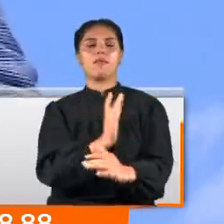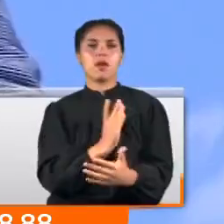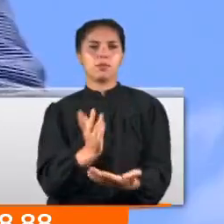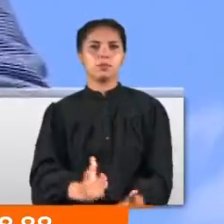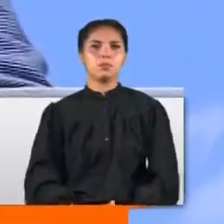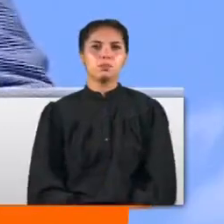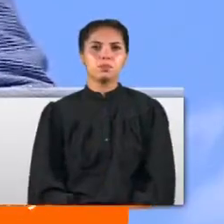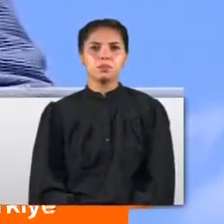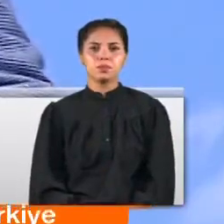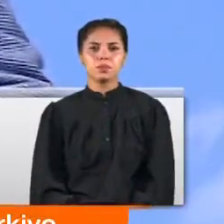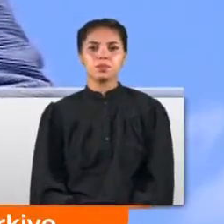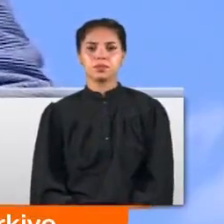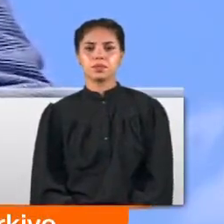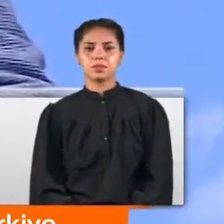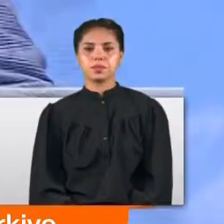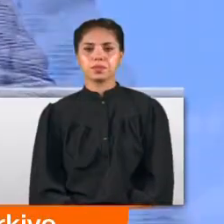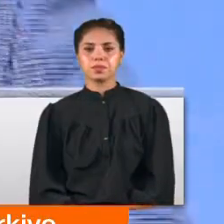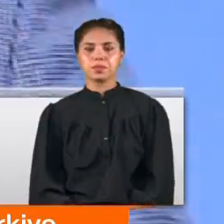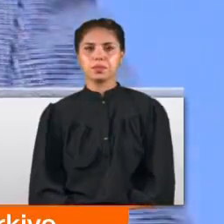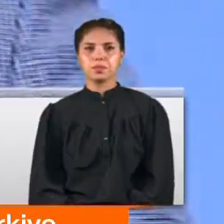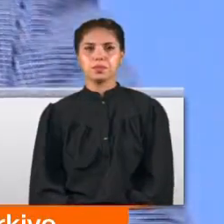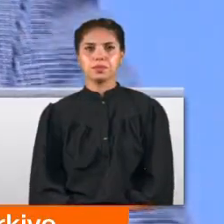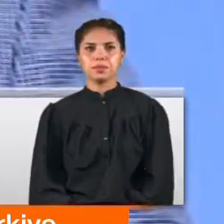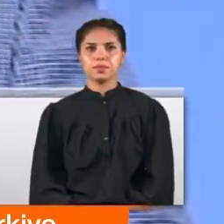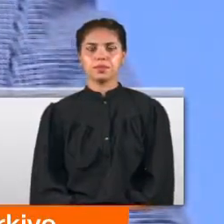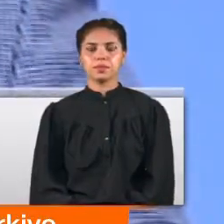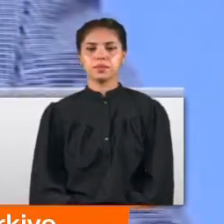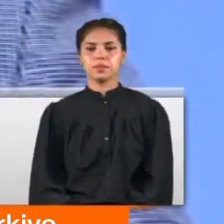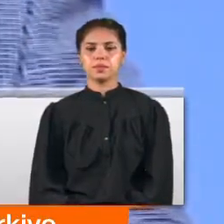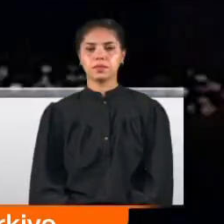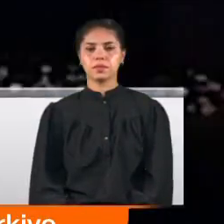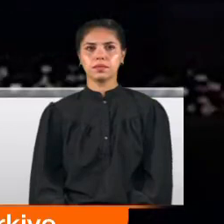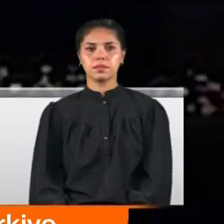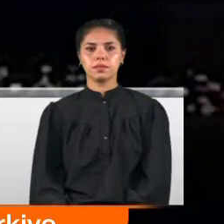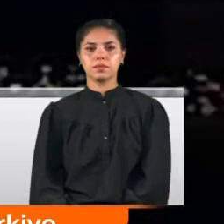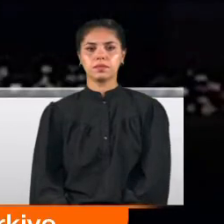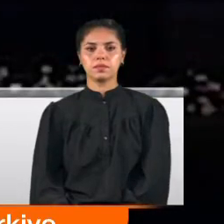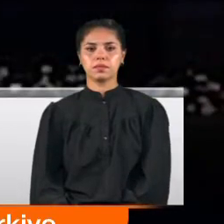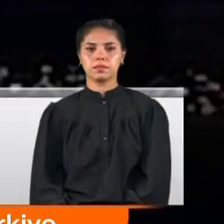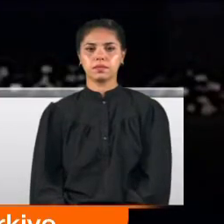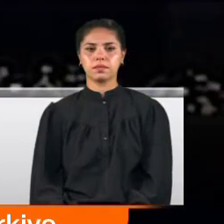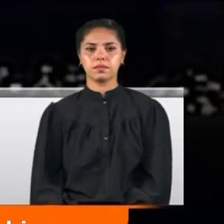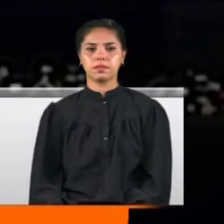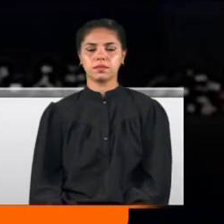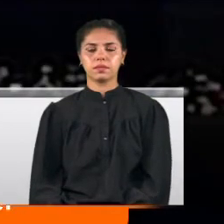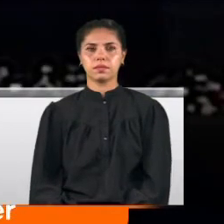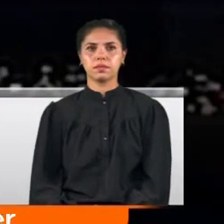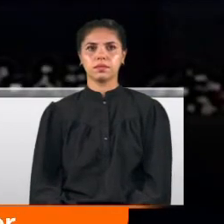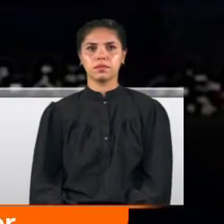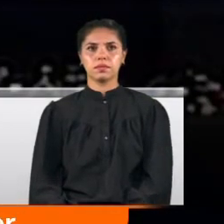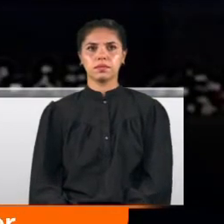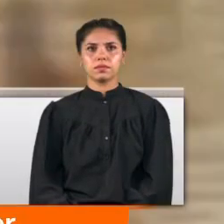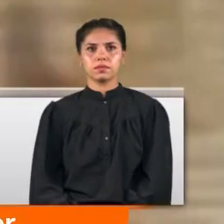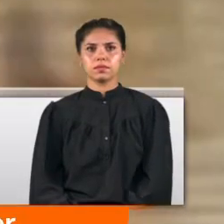uymayan, hiyerarşisini dikkate almayan, etik olmayan toplantıları da doğru bulmayız. Ya bir yol bulacağız ya hep beraber yeni bir